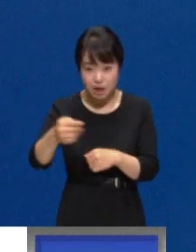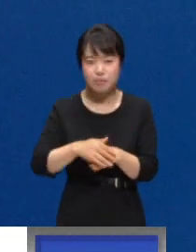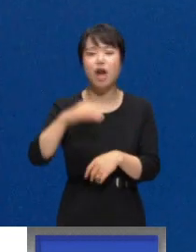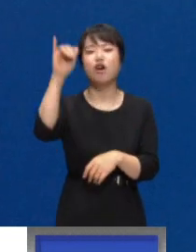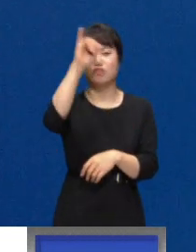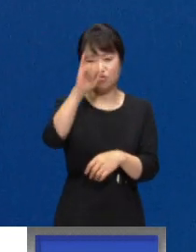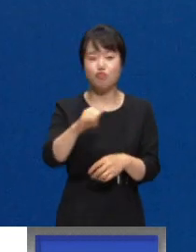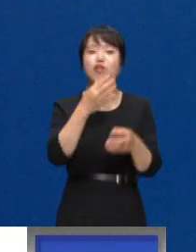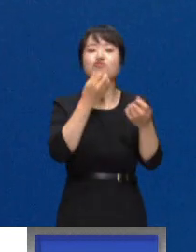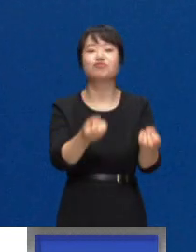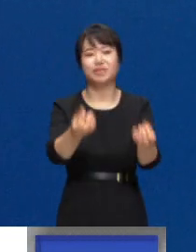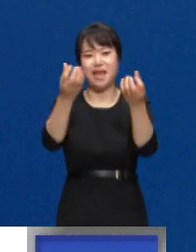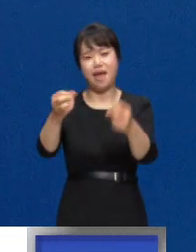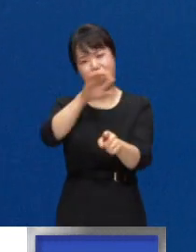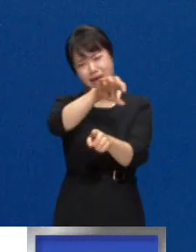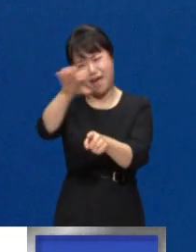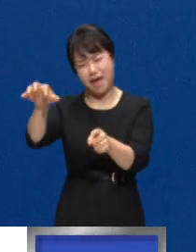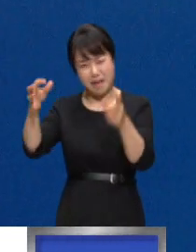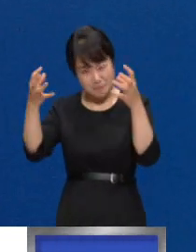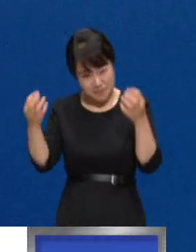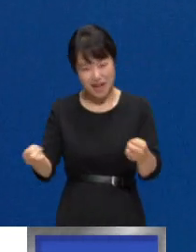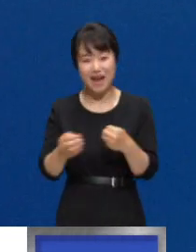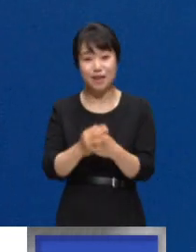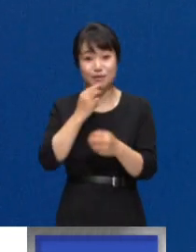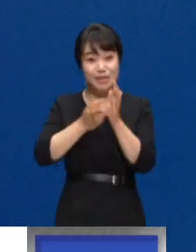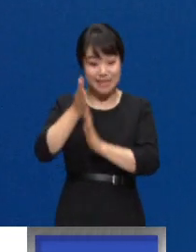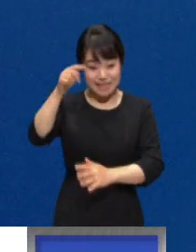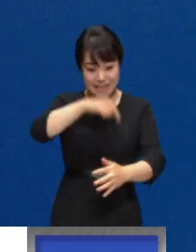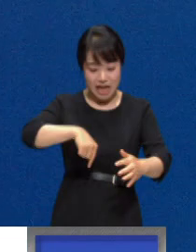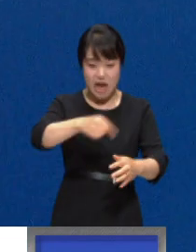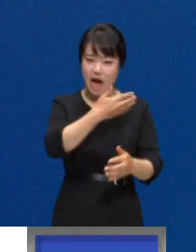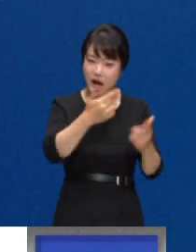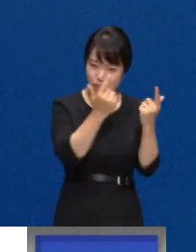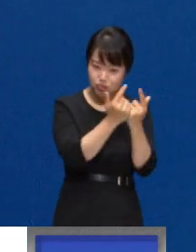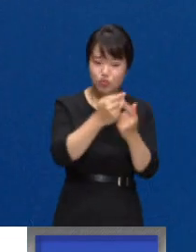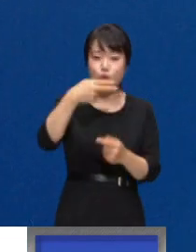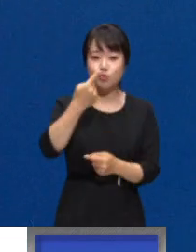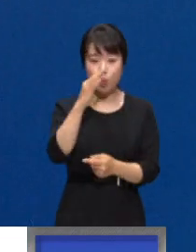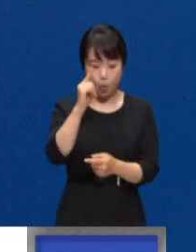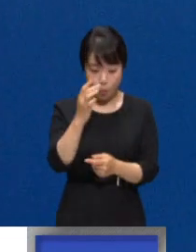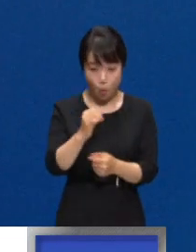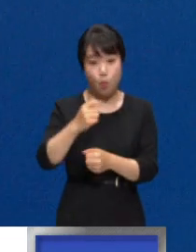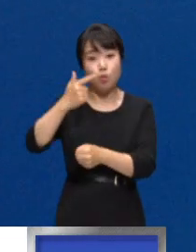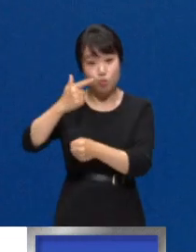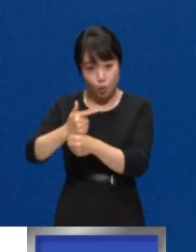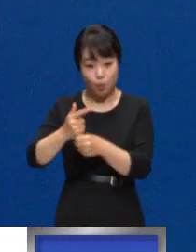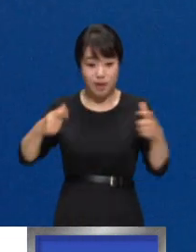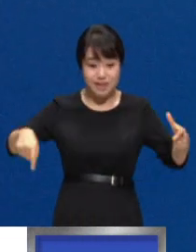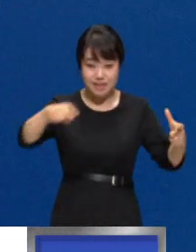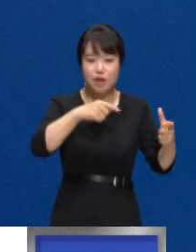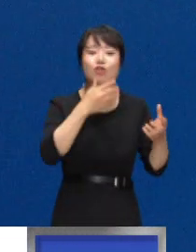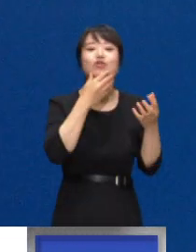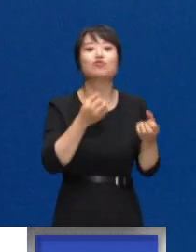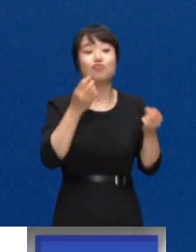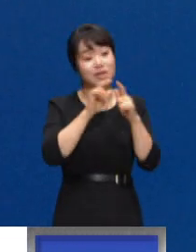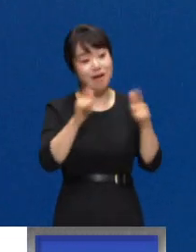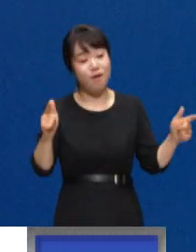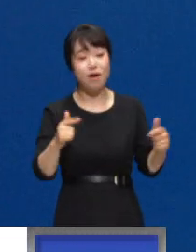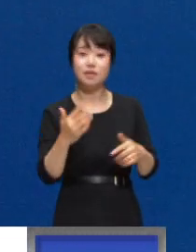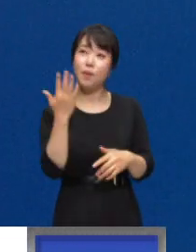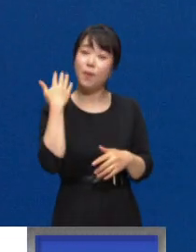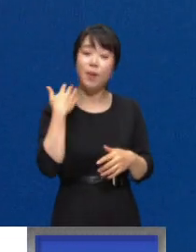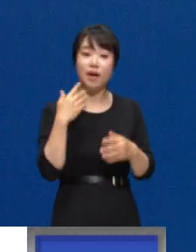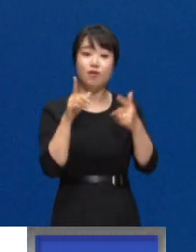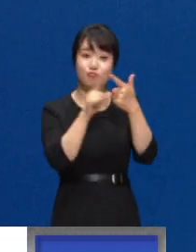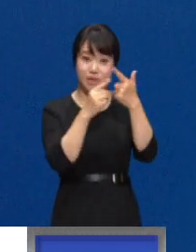전국에서 많은 축제들이 열리고 있습니다. 이 서울에서는 강북과 도봉, 또 노원구 등 동북권 시민을 위한 축제가 지난